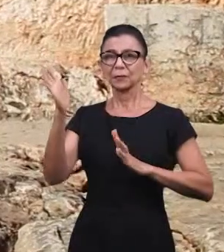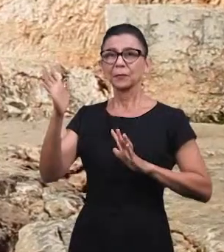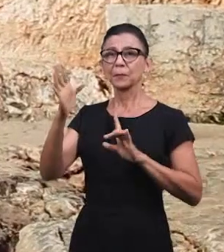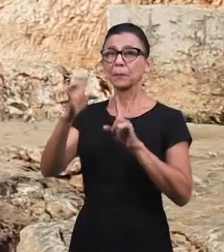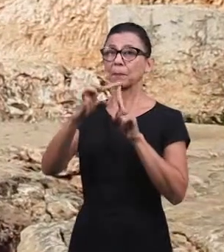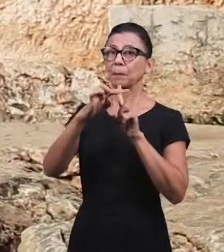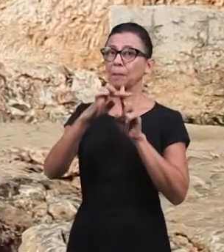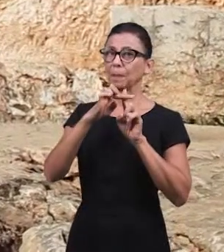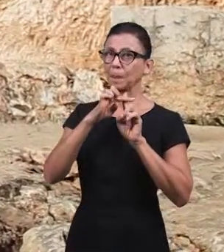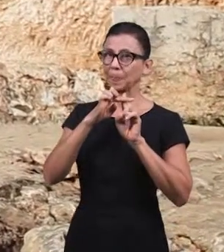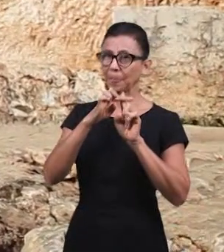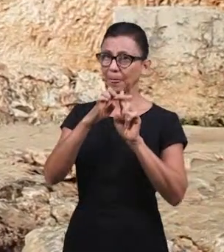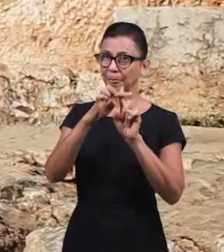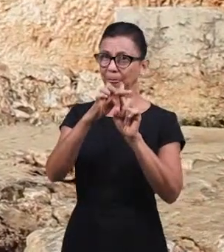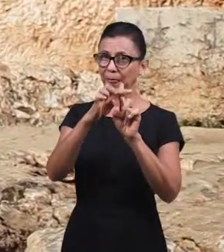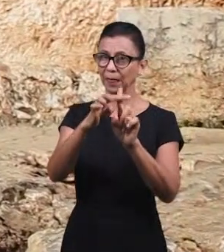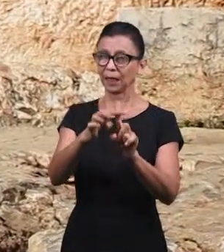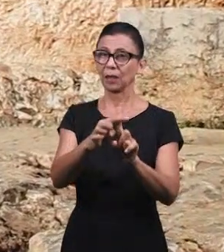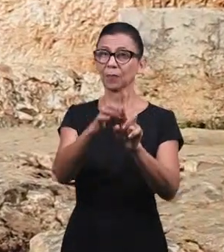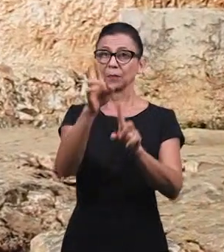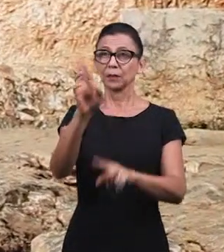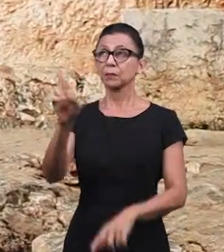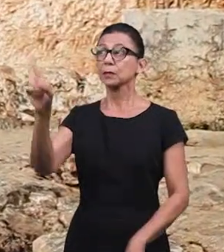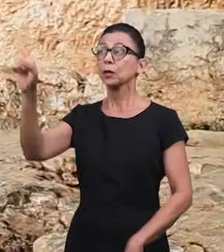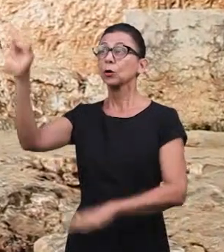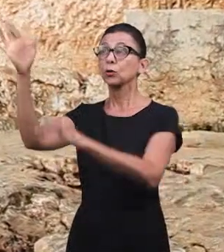Он избрал и страдал